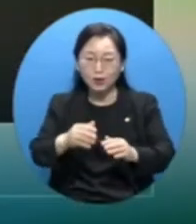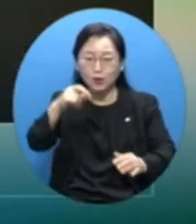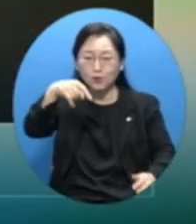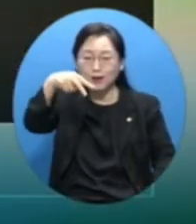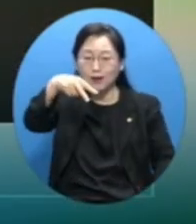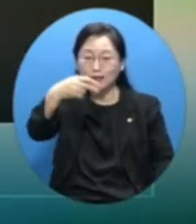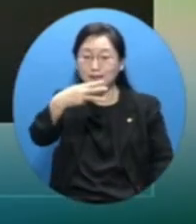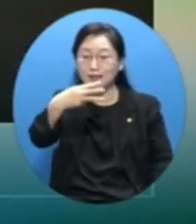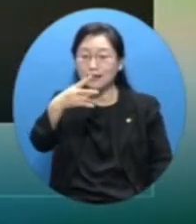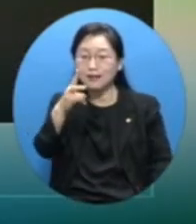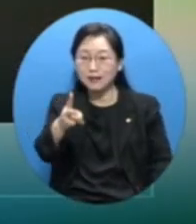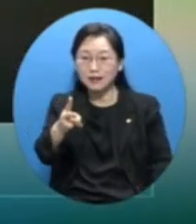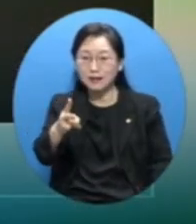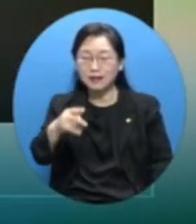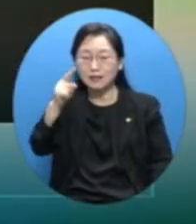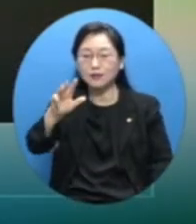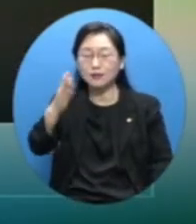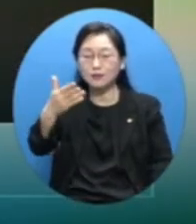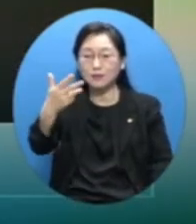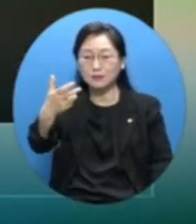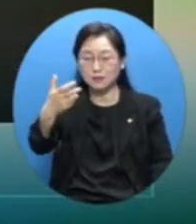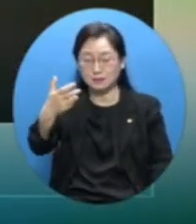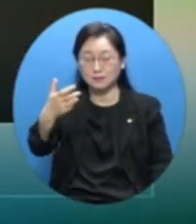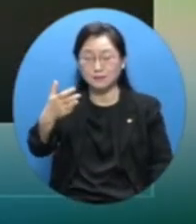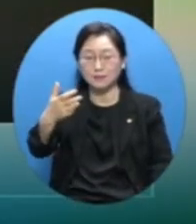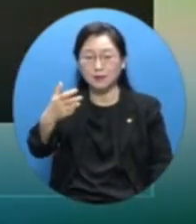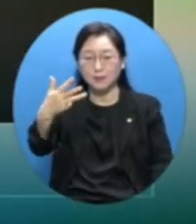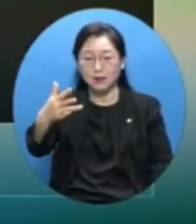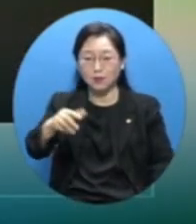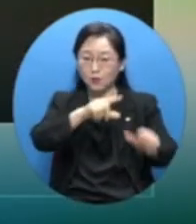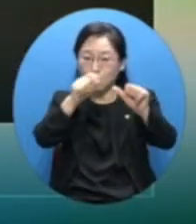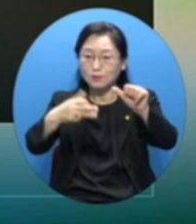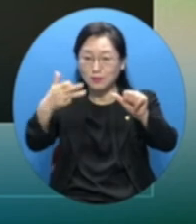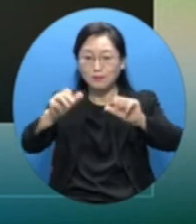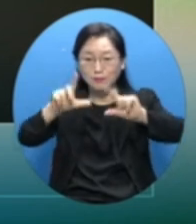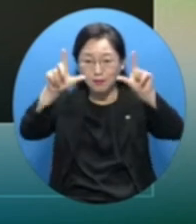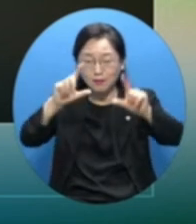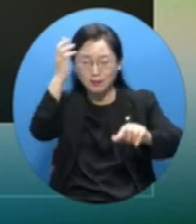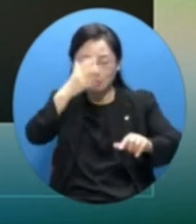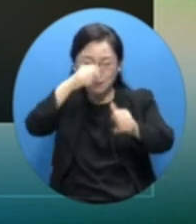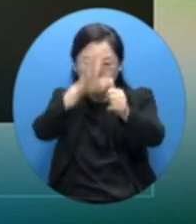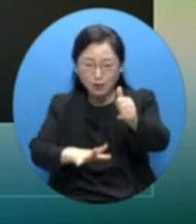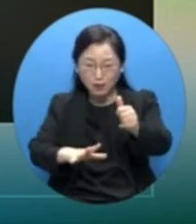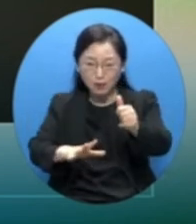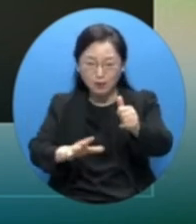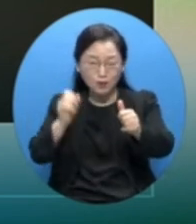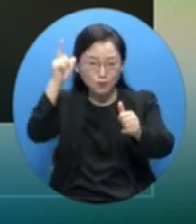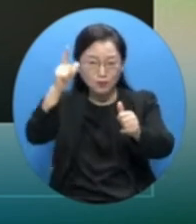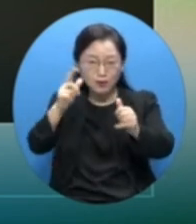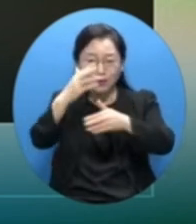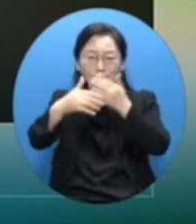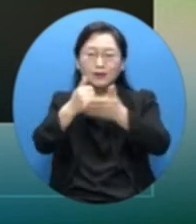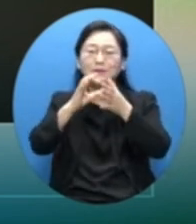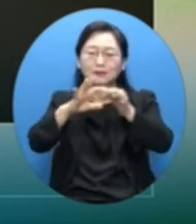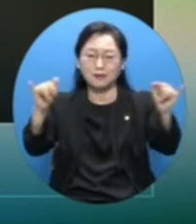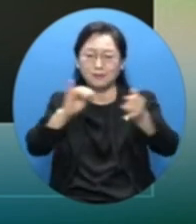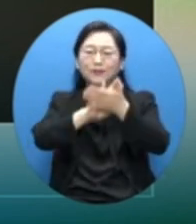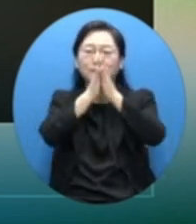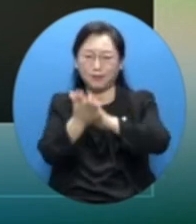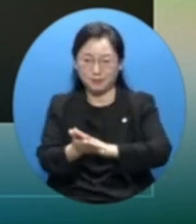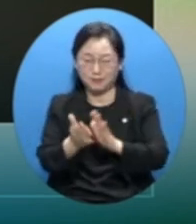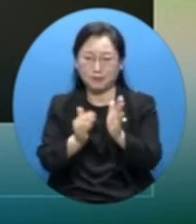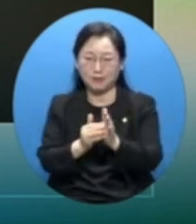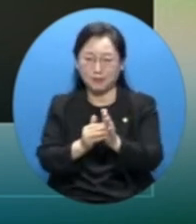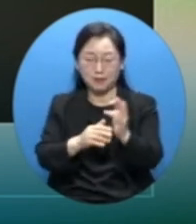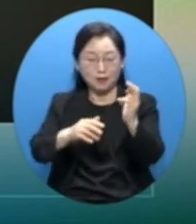5월 28일 수요일 저녁에 성령받고 그 삶이 변화가 되었습니다. 위대한 하나님의 사람이 되었습니다.